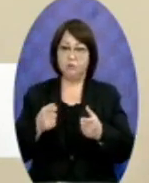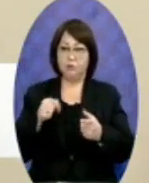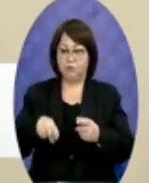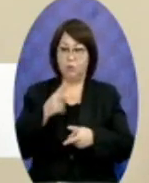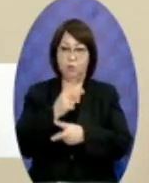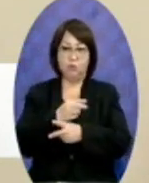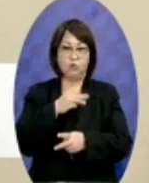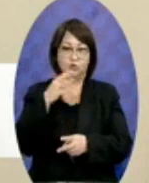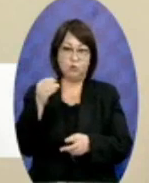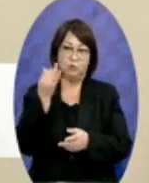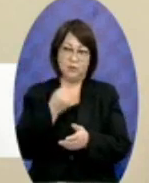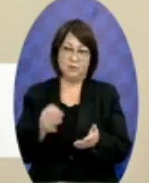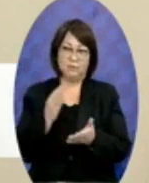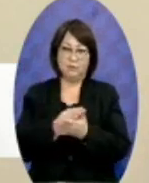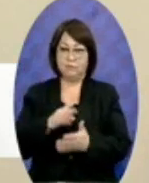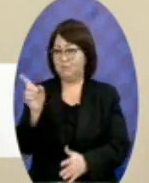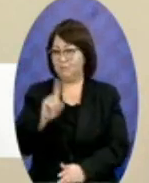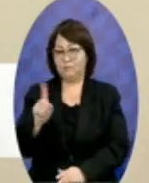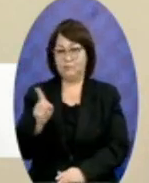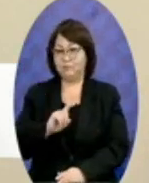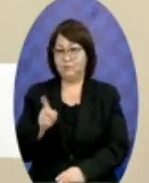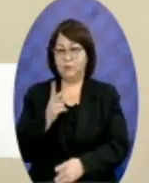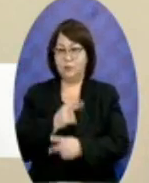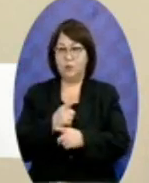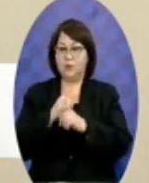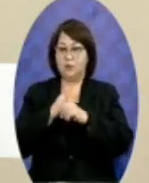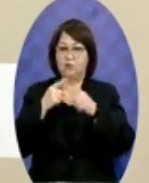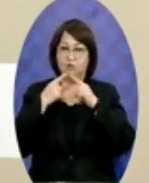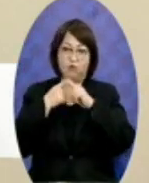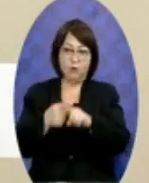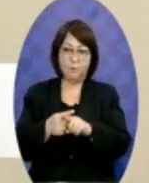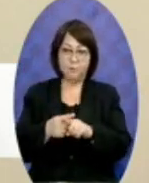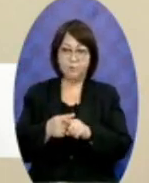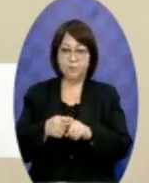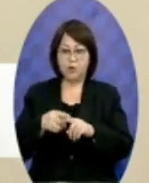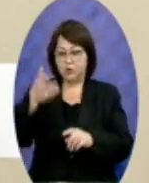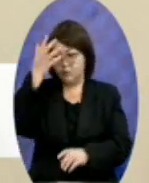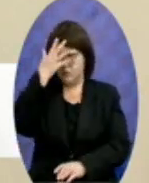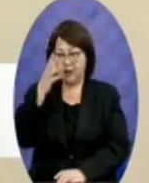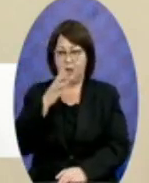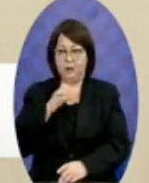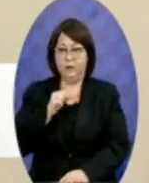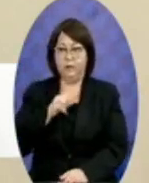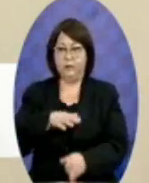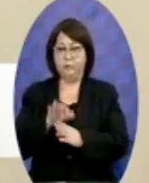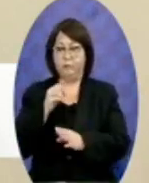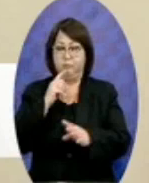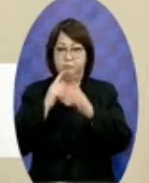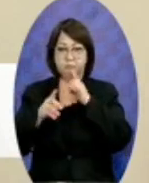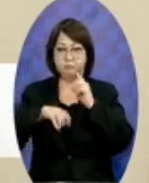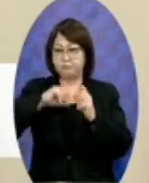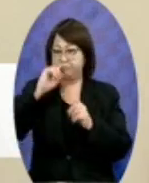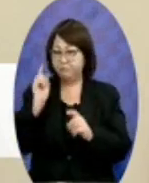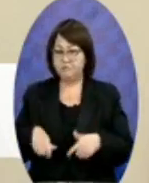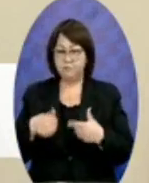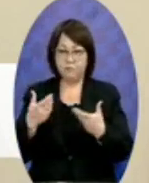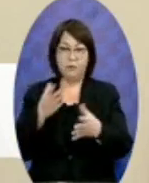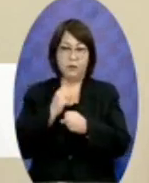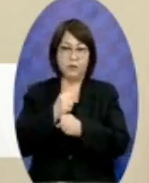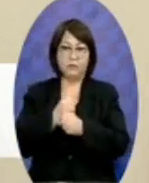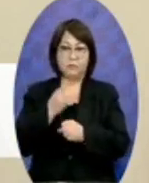юм байна. Гэтэл энийг энэ хуулиар хориглосон. Нэгэнд батлагдсан төрийн албаны зөвлөлөөс зөвшөөрөл авч батлагдсан тэр ажлын байрны